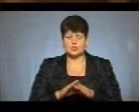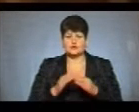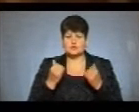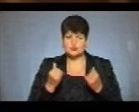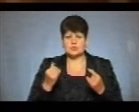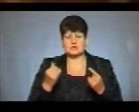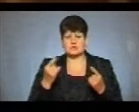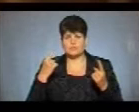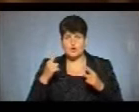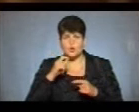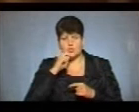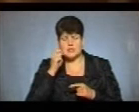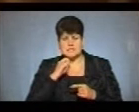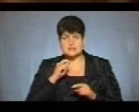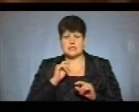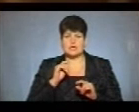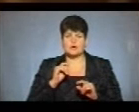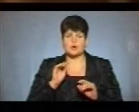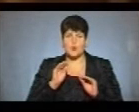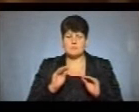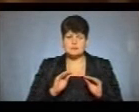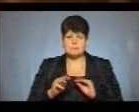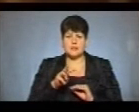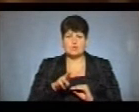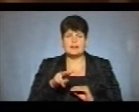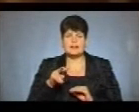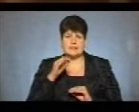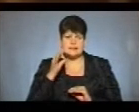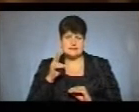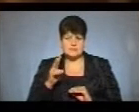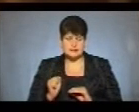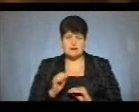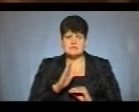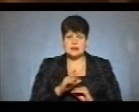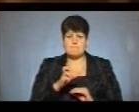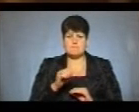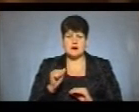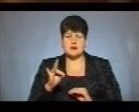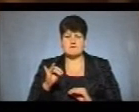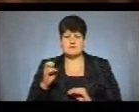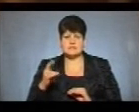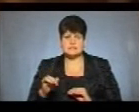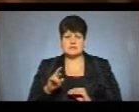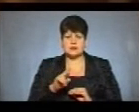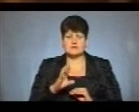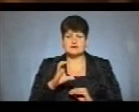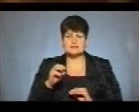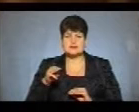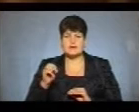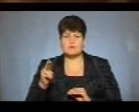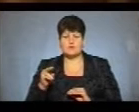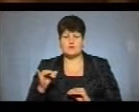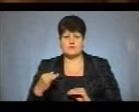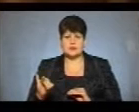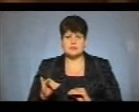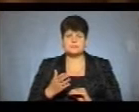твори українських композиторів Миколи Лисенка, Василя Барвінського, Якова Степового та